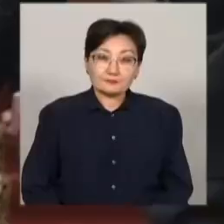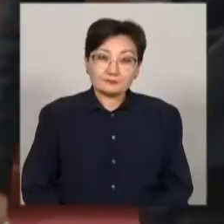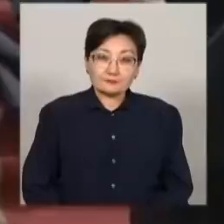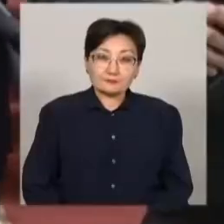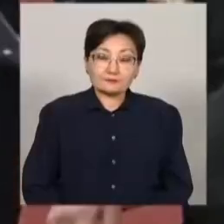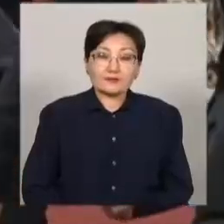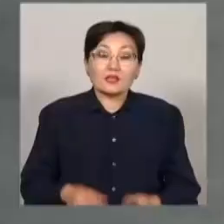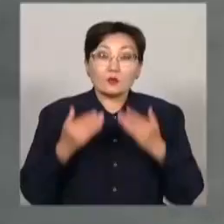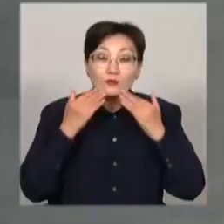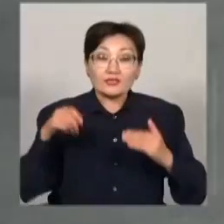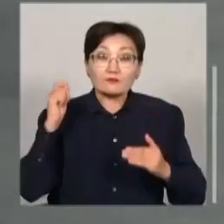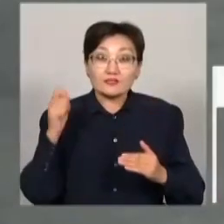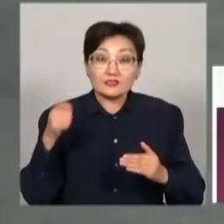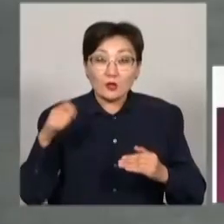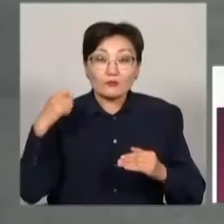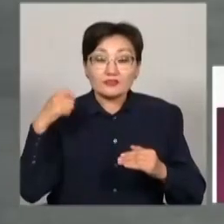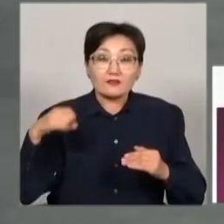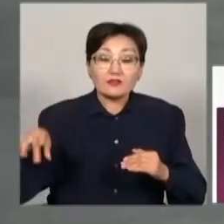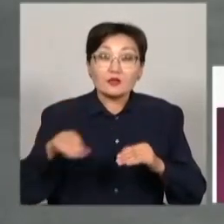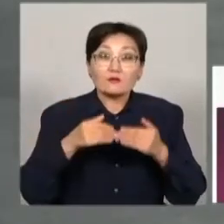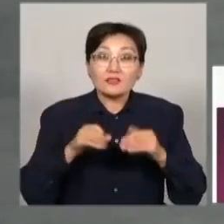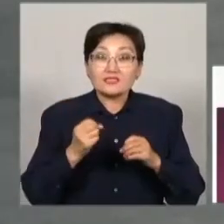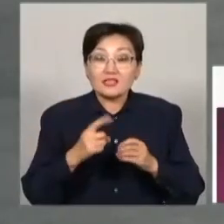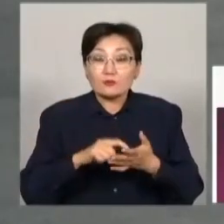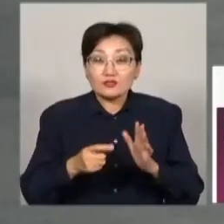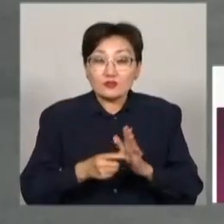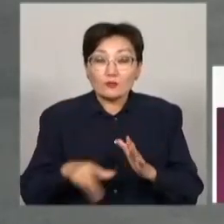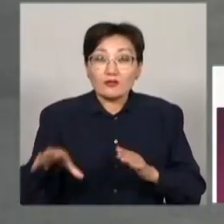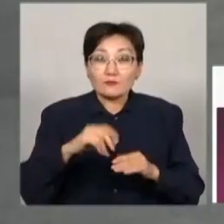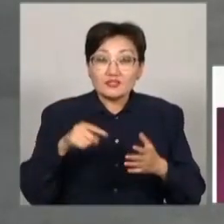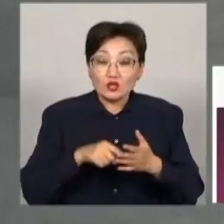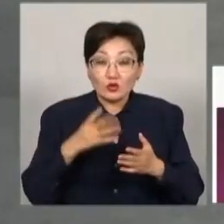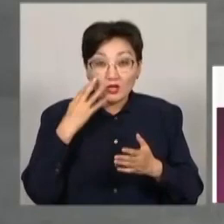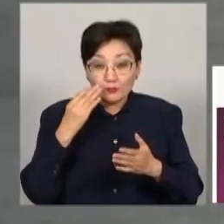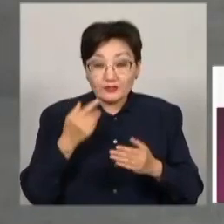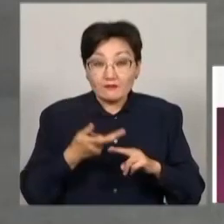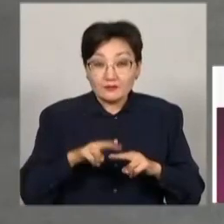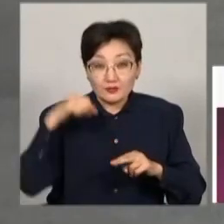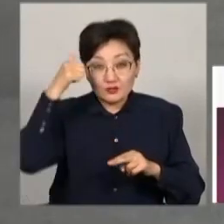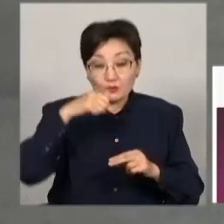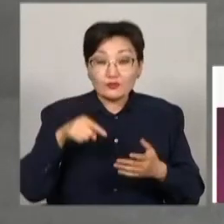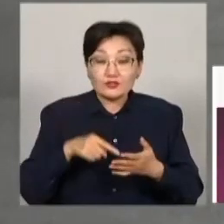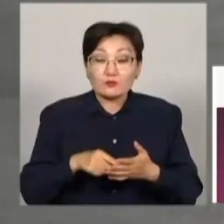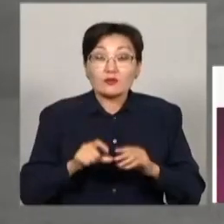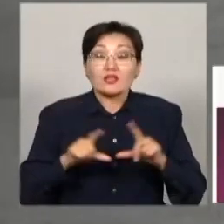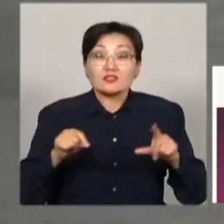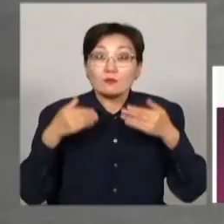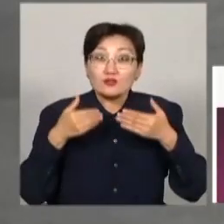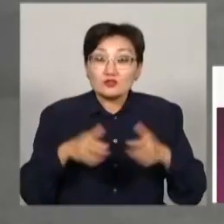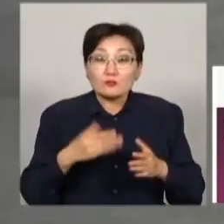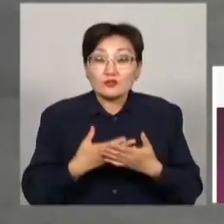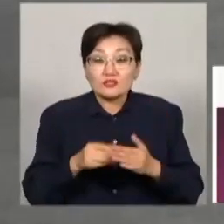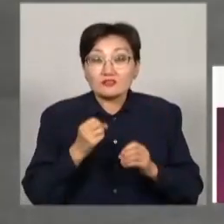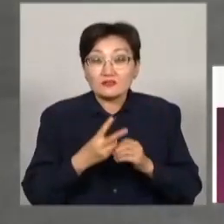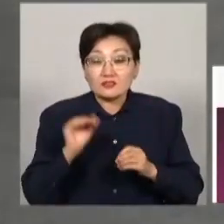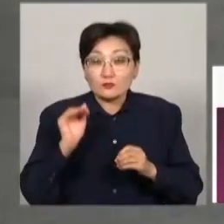последний звонок сегодня он прозвенел для учеников 11 класса по всему городу алматы в этом году в мегаполисе со школы прощаются около